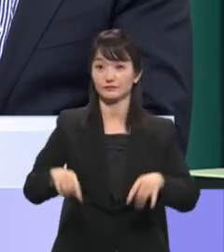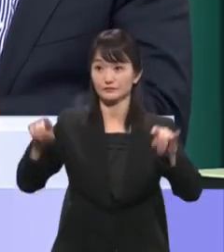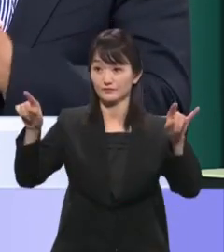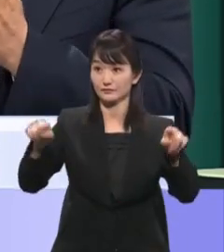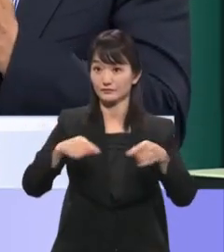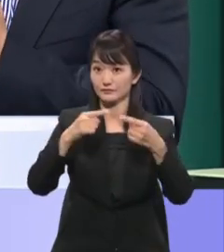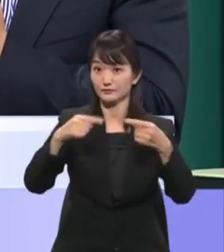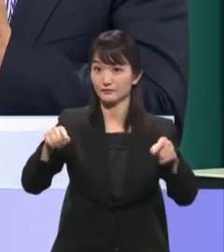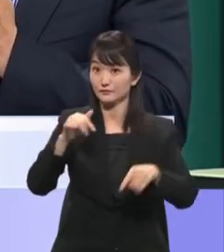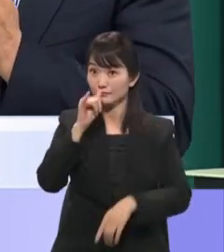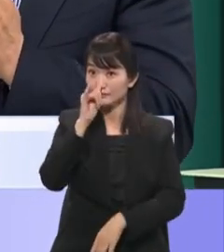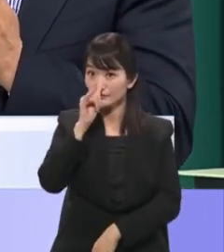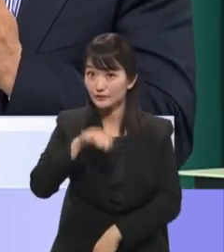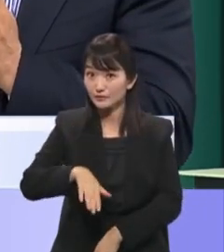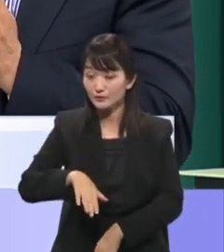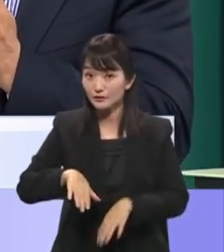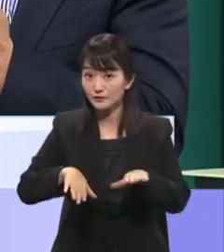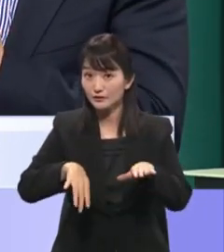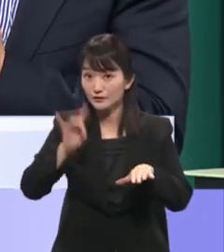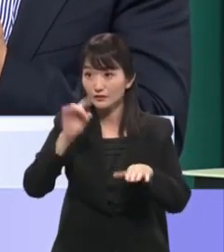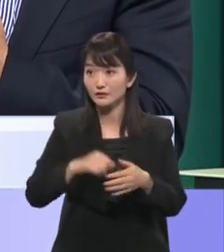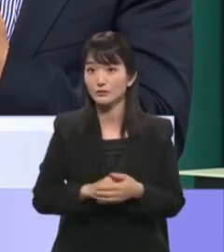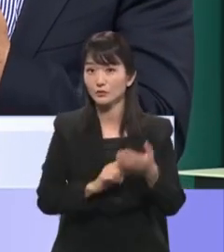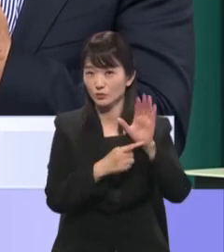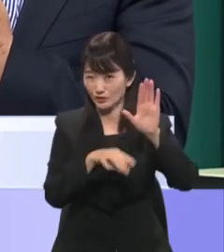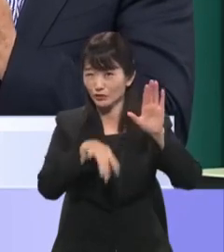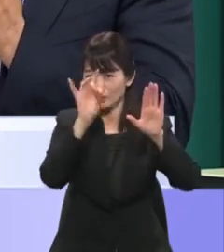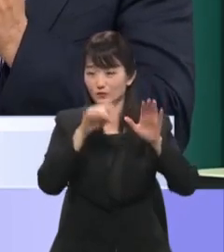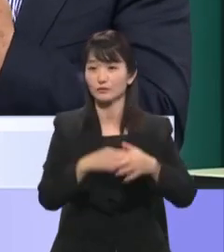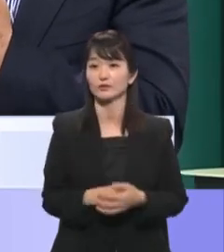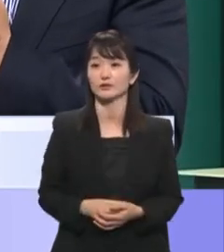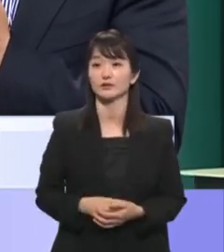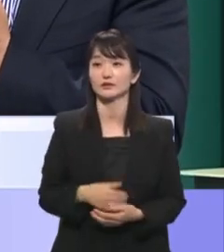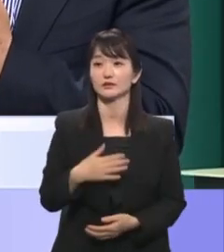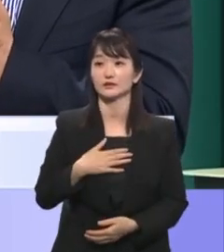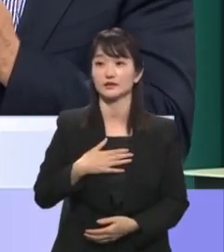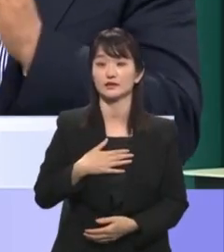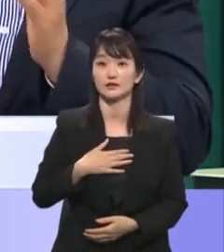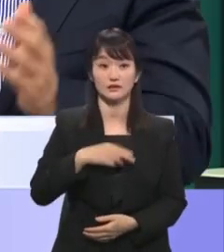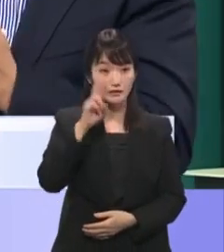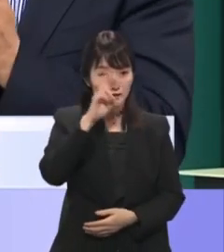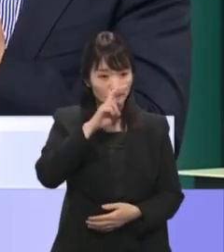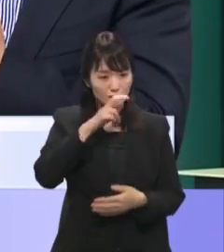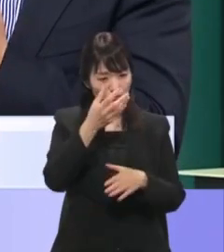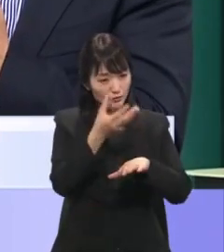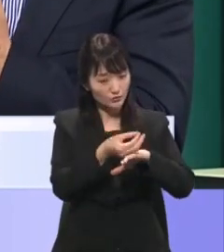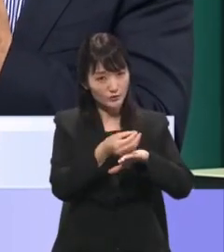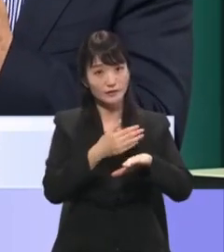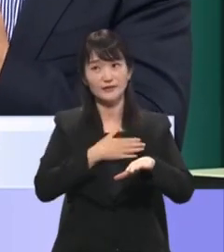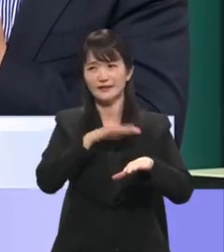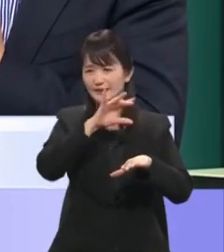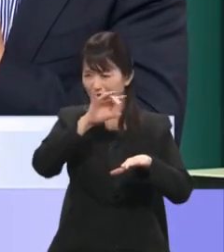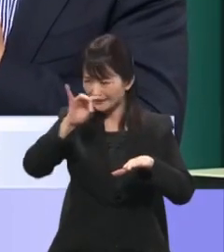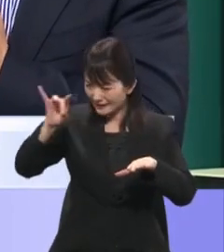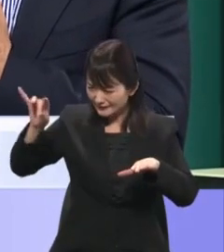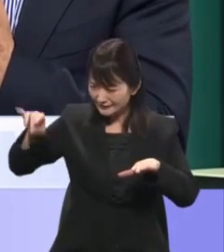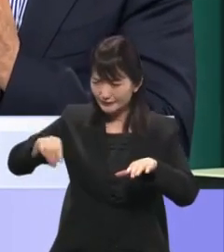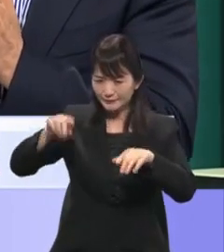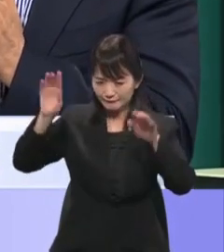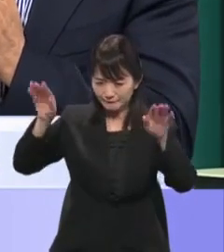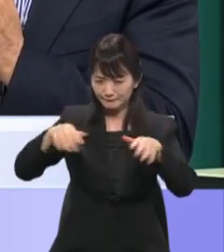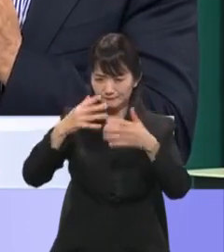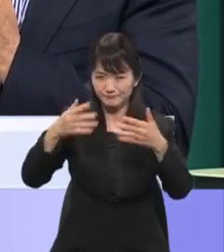이번 처음이었나요? 아, 공개적으로는 처음이고요. 아. 제가 제 음악 녹음할 때는 가끔 지휘합니다, 제가. 녹음실에서. 근데